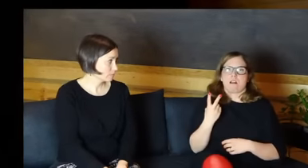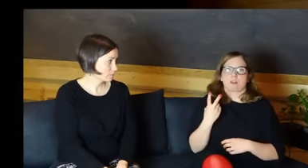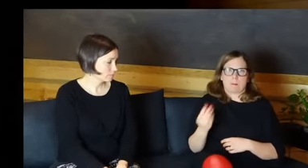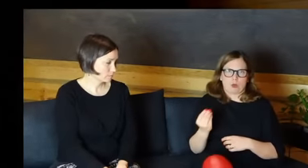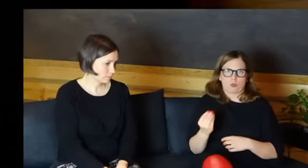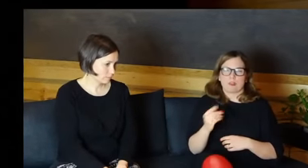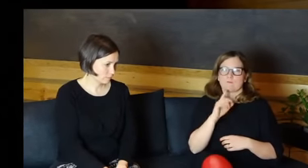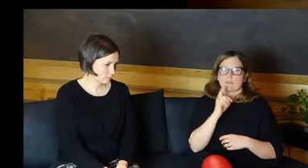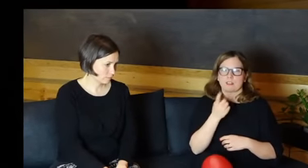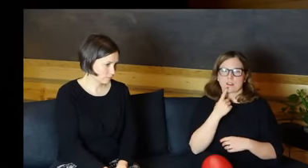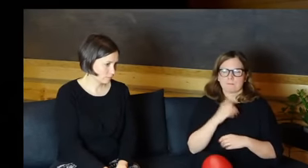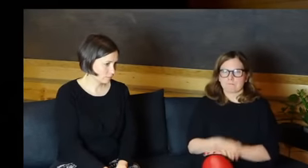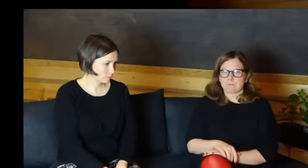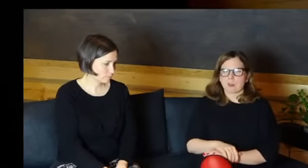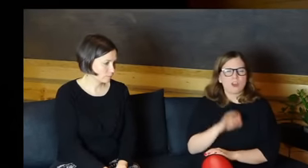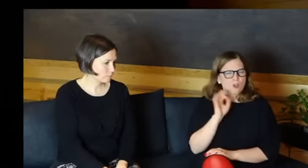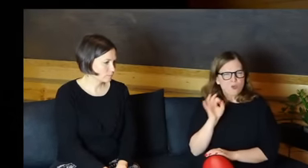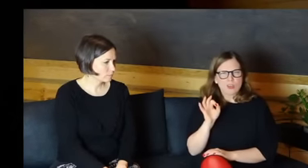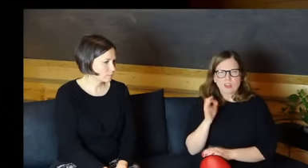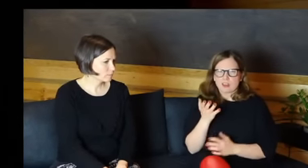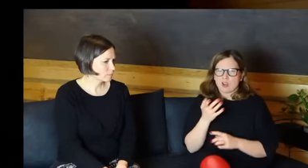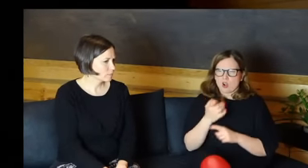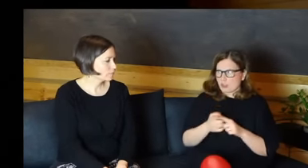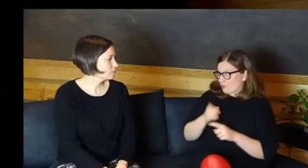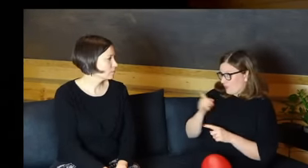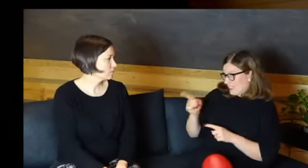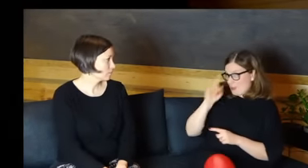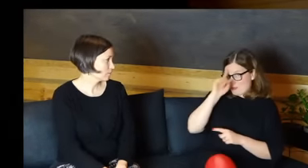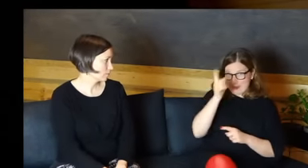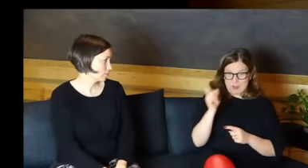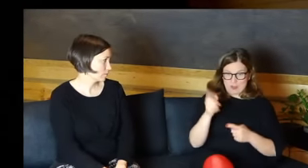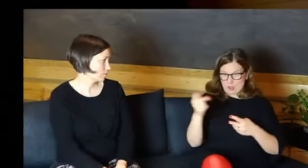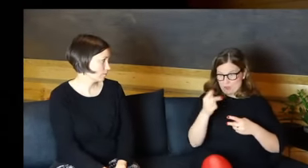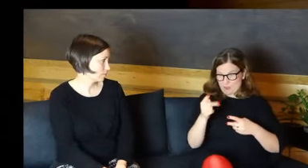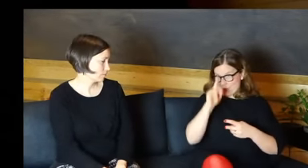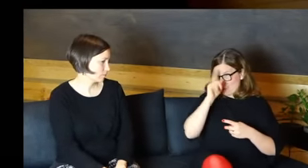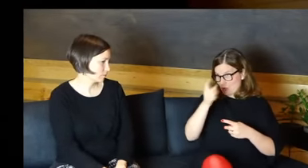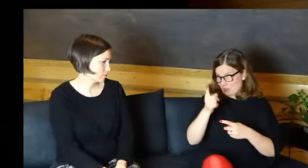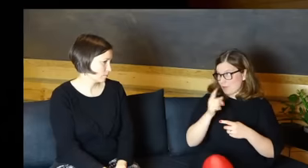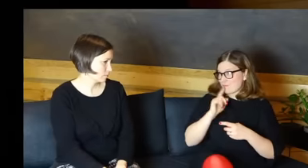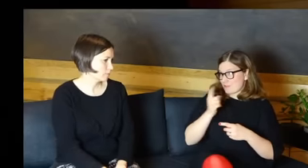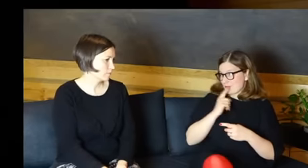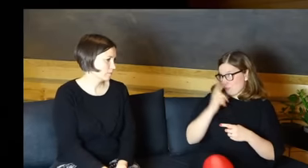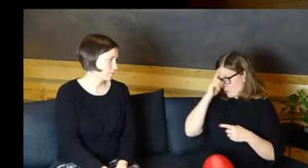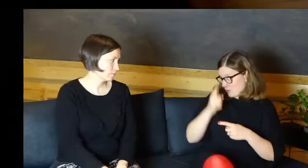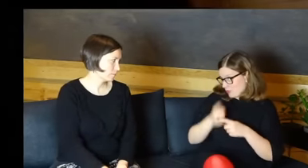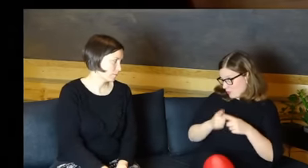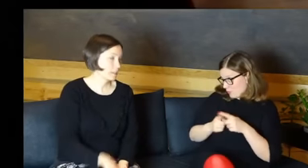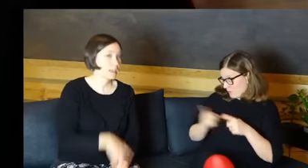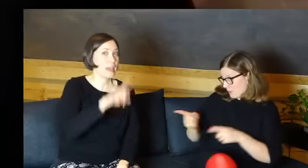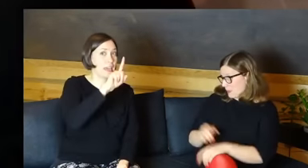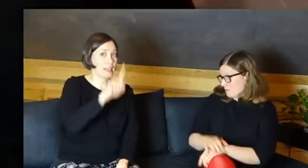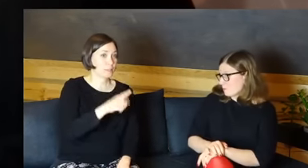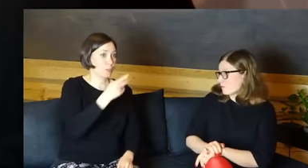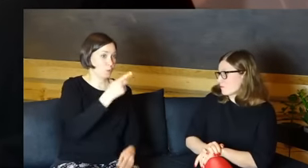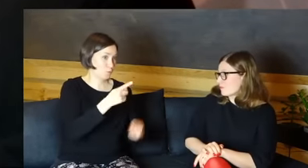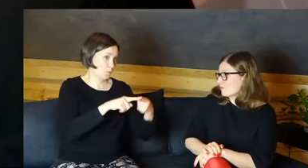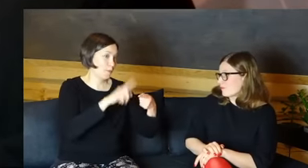oliko noista kysymyksistä mikään semmoinen, mihin olisit ehkä sinä osannut vastata? Ensimmäiseen ainakin. Veikkaan, että myös